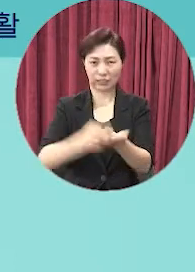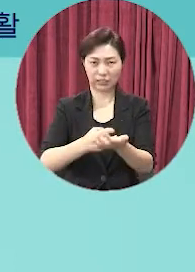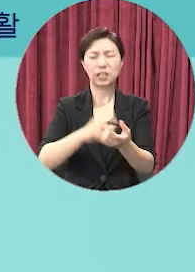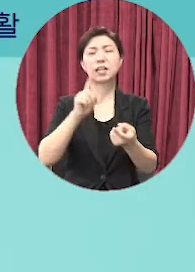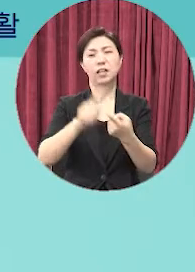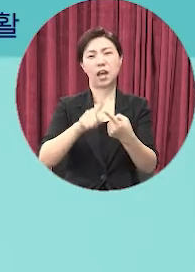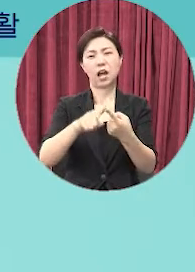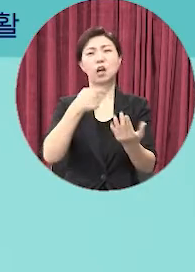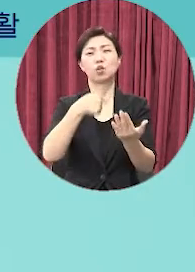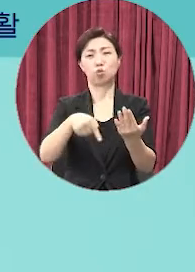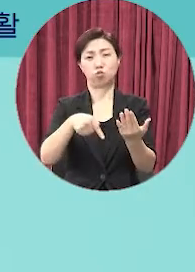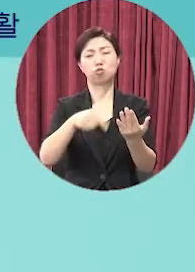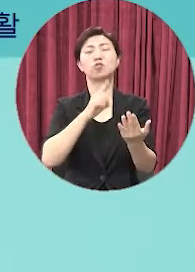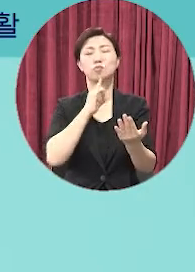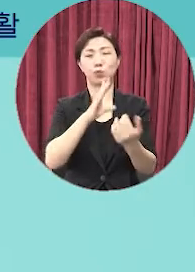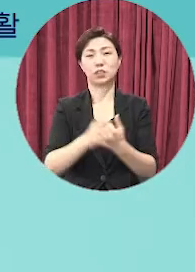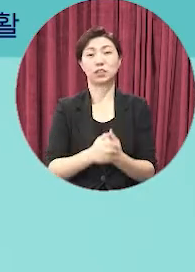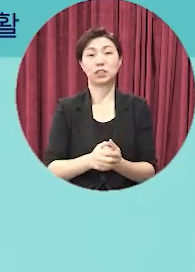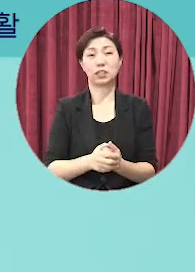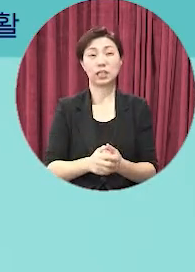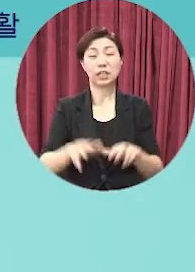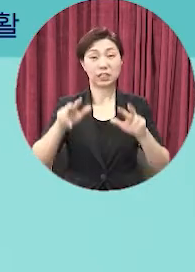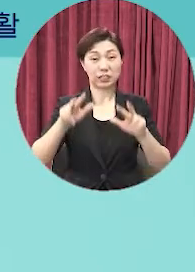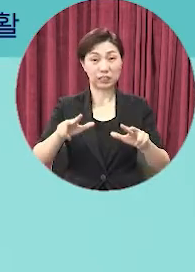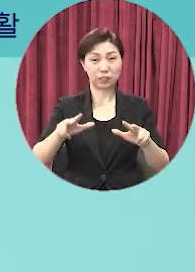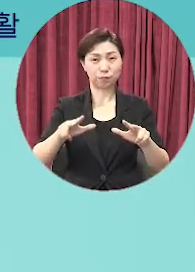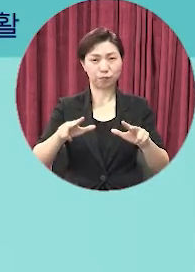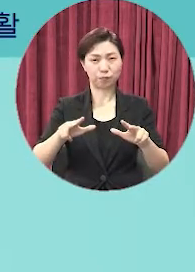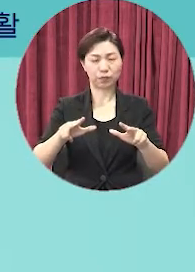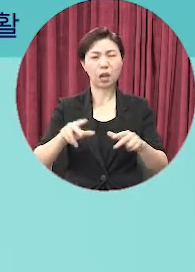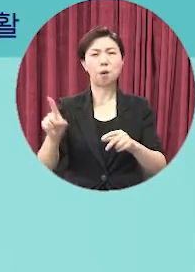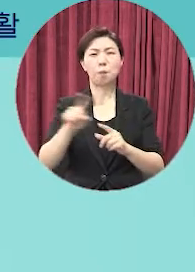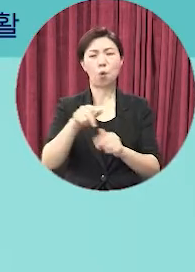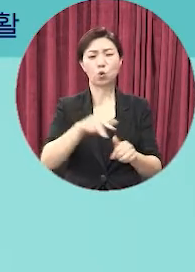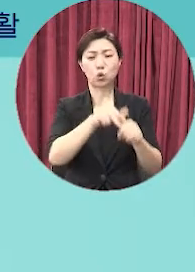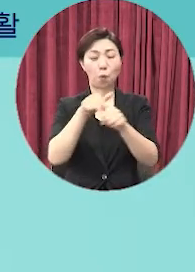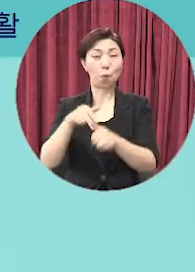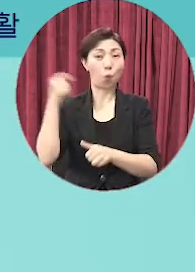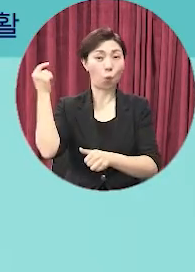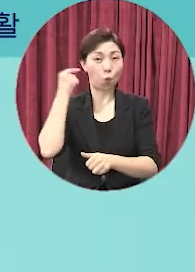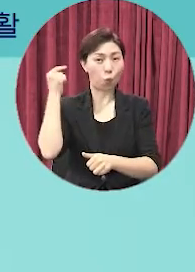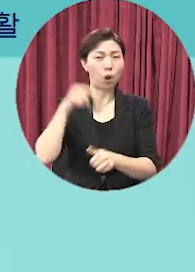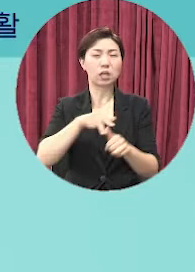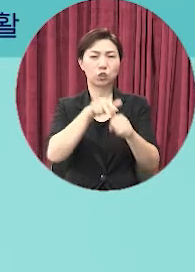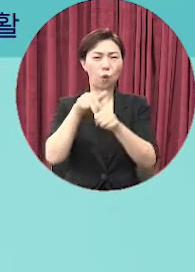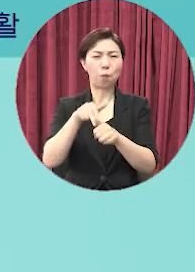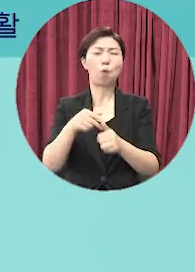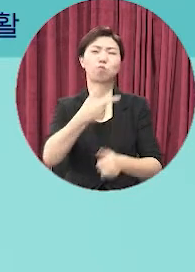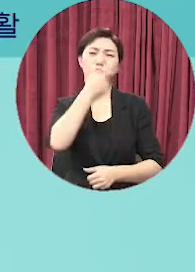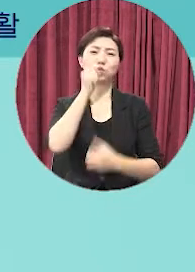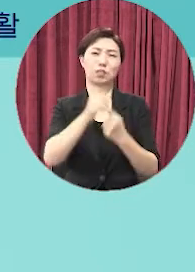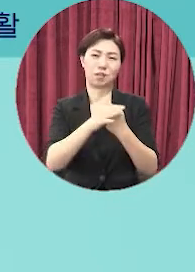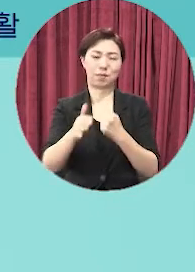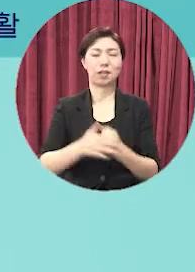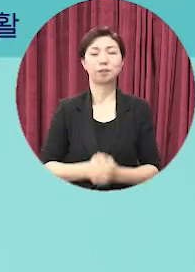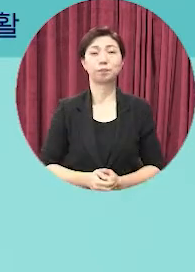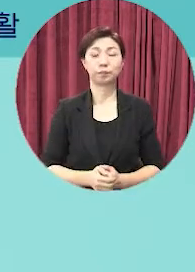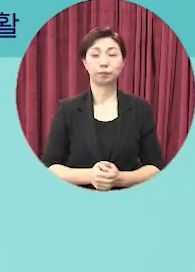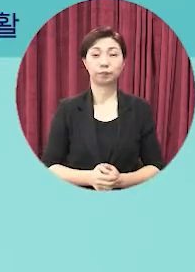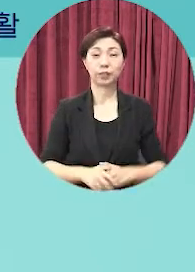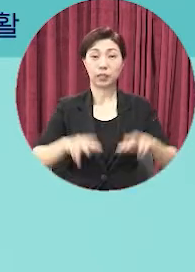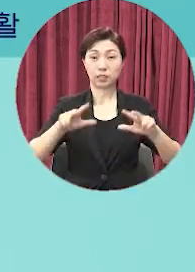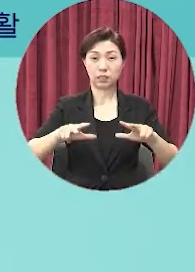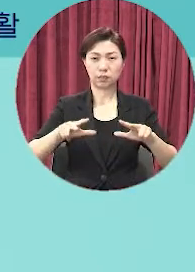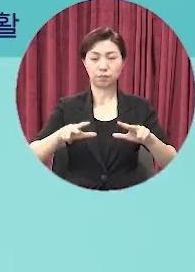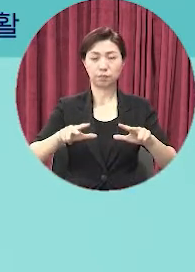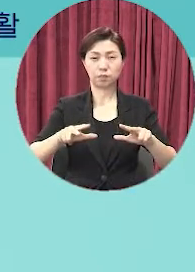아무래도 컨텐츠가 부족하기 때문에 이런 비대면 서비스를 주로 얘기를 했습니다. 그리고 내용과 수단에 있어서는 생각보다도